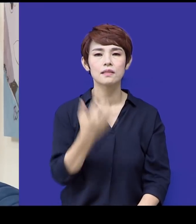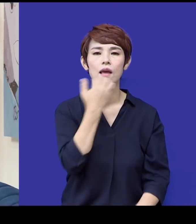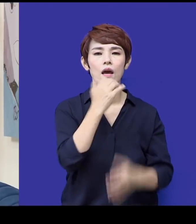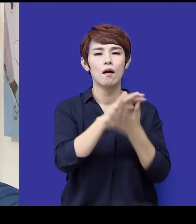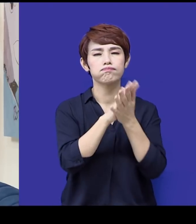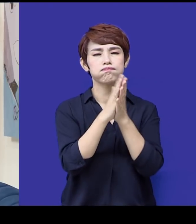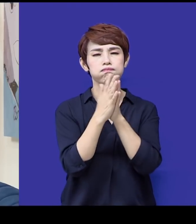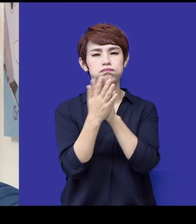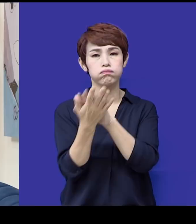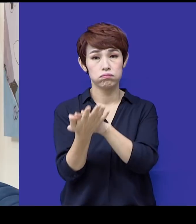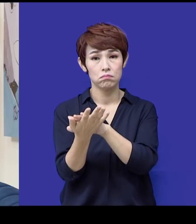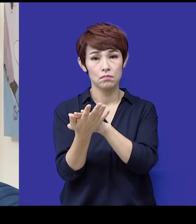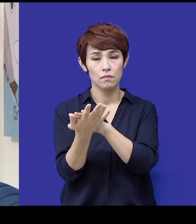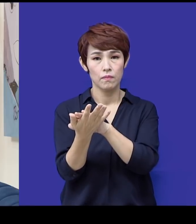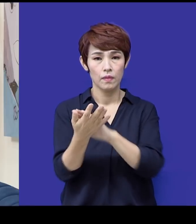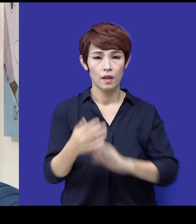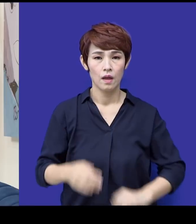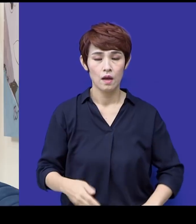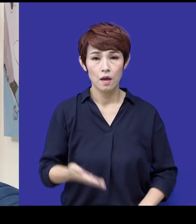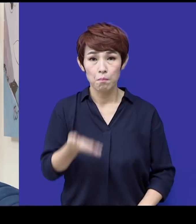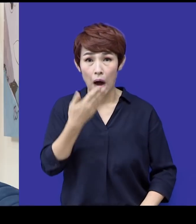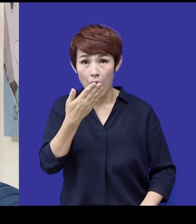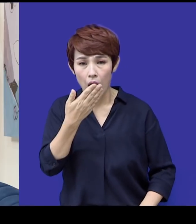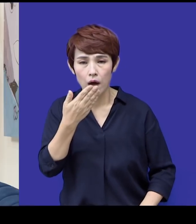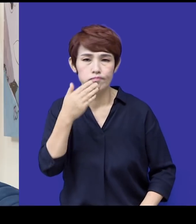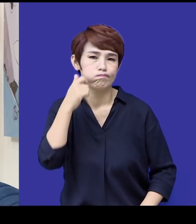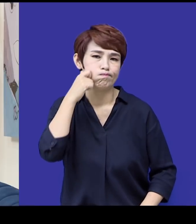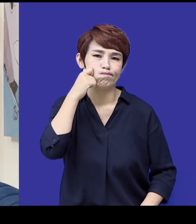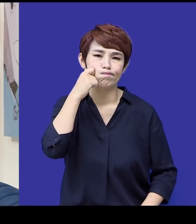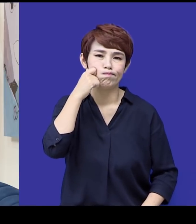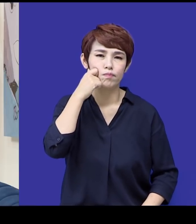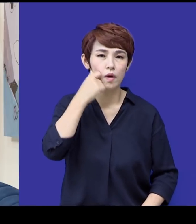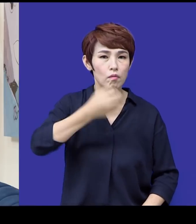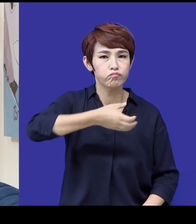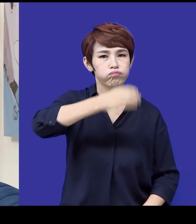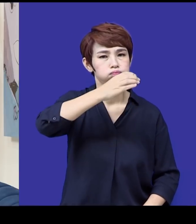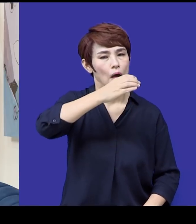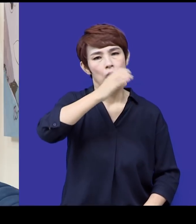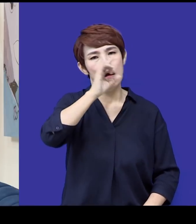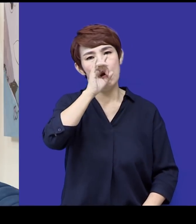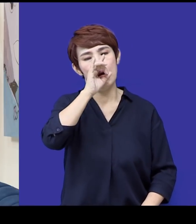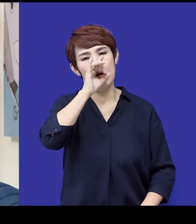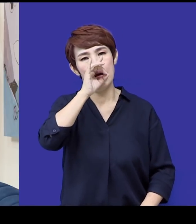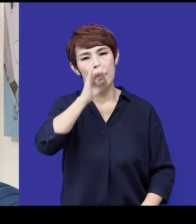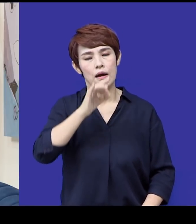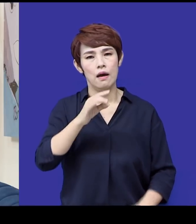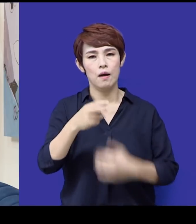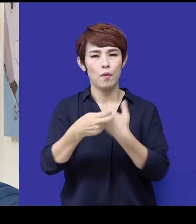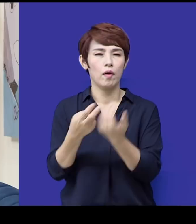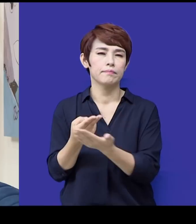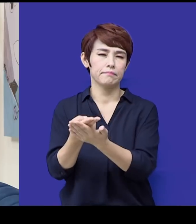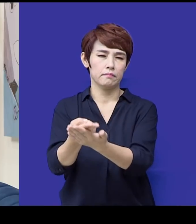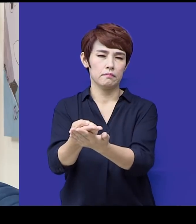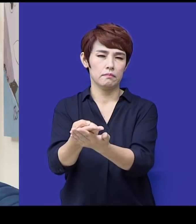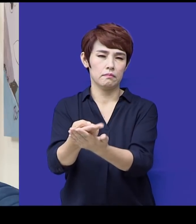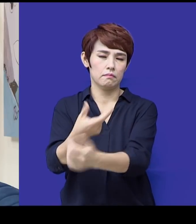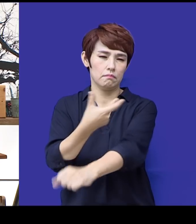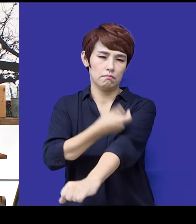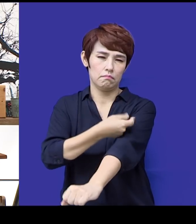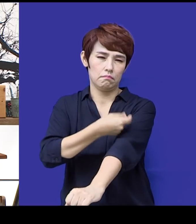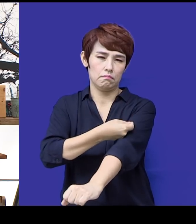그러니까 이제 이렇게 밥은커녕 물도 안 들어가고 네. 그래가지고 입원을 해서 이제 링겔 주사